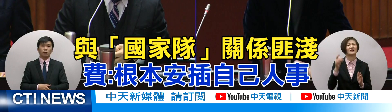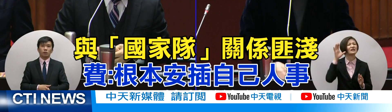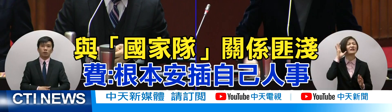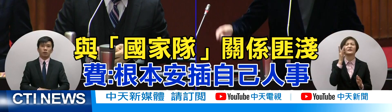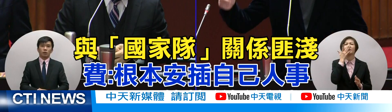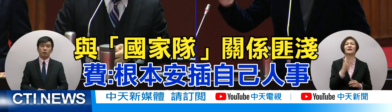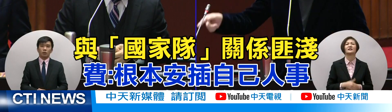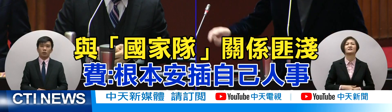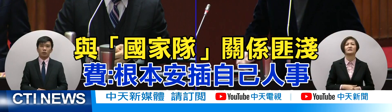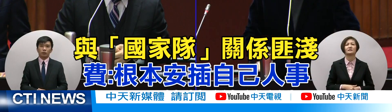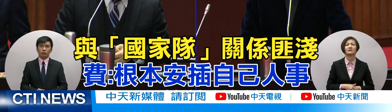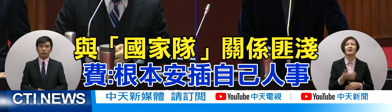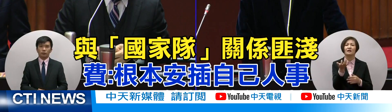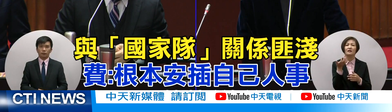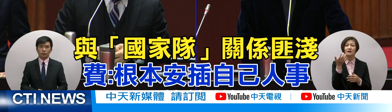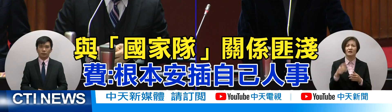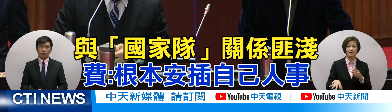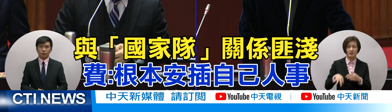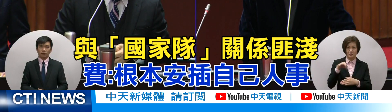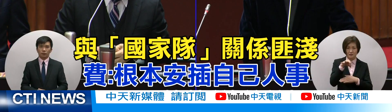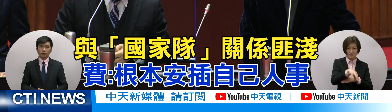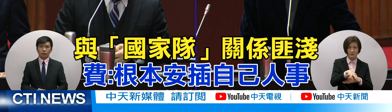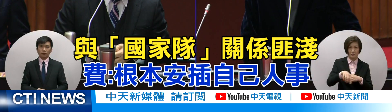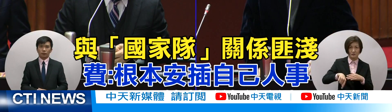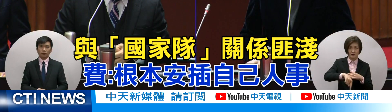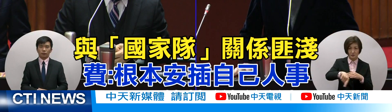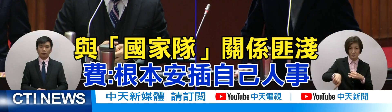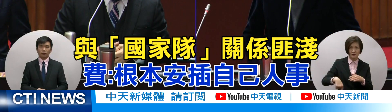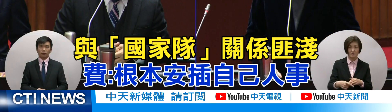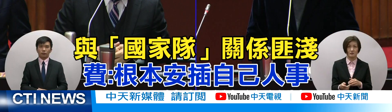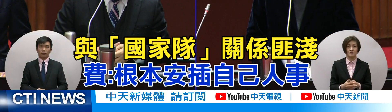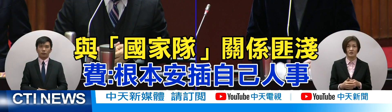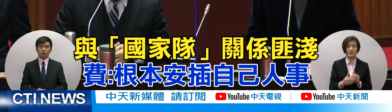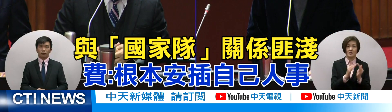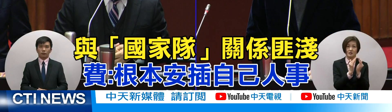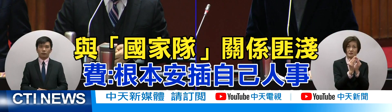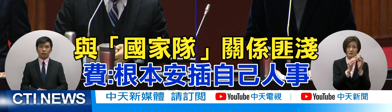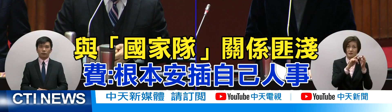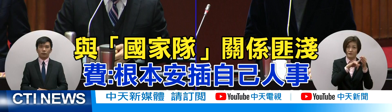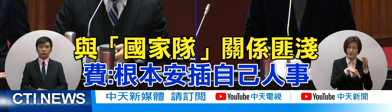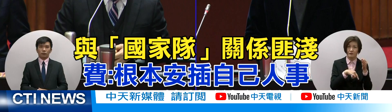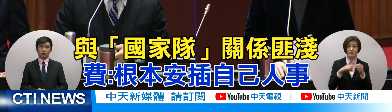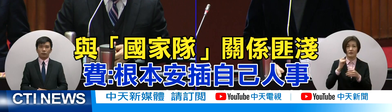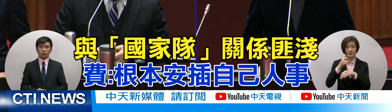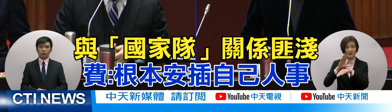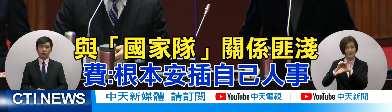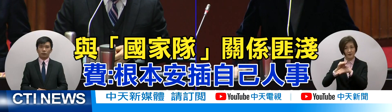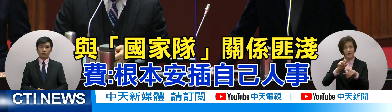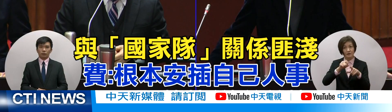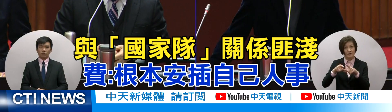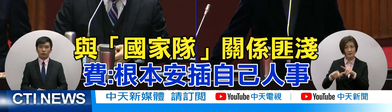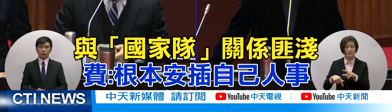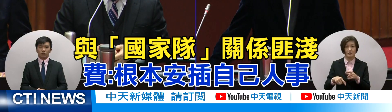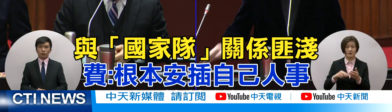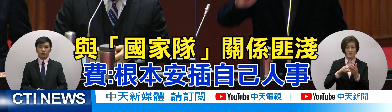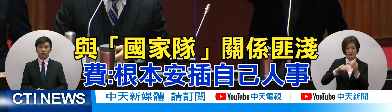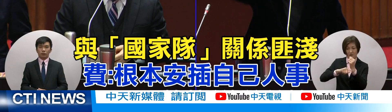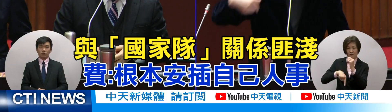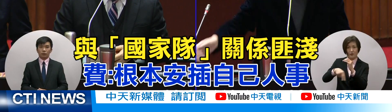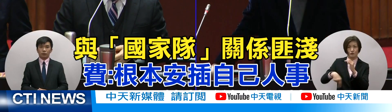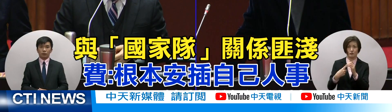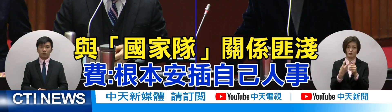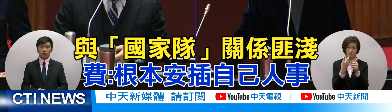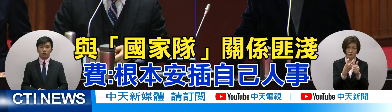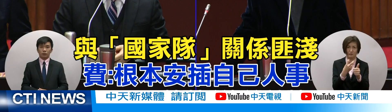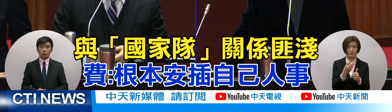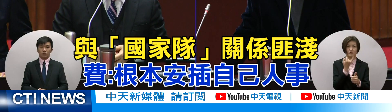才我讲那些投资那些公司。包括兆丰，包括台肥，到立法院都可以监督他们，都可以请他们